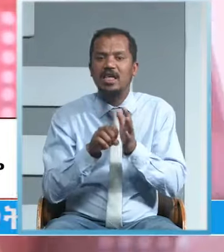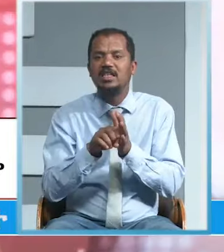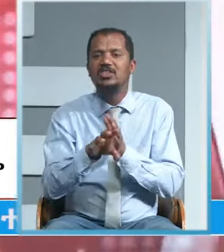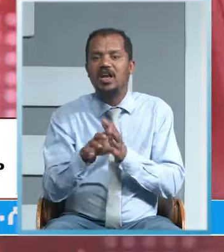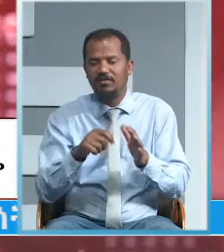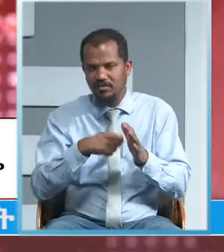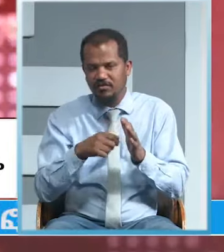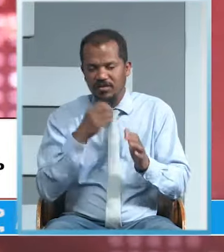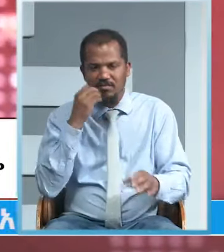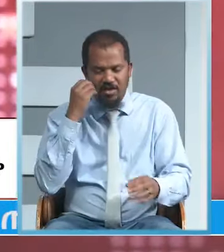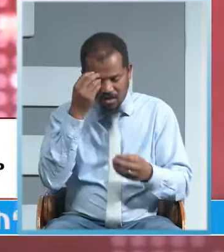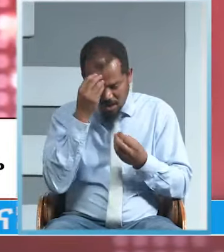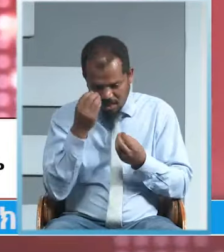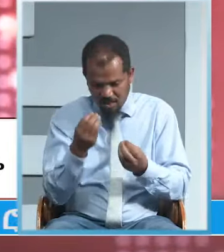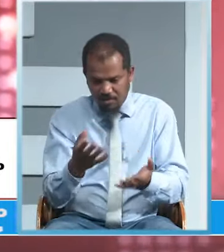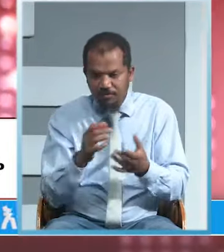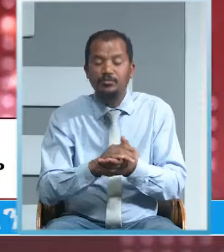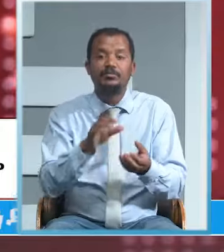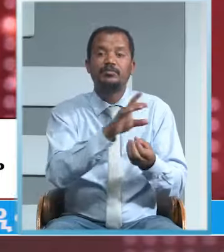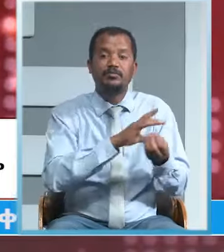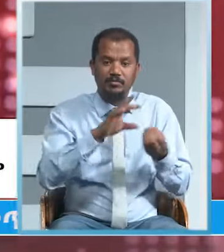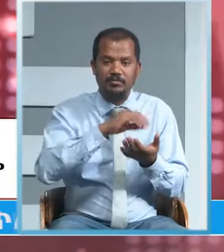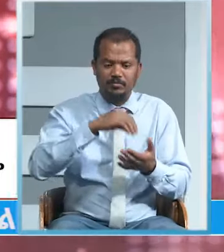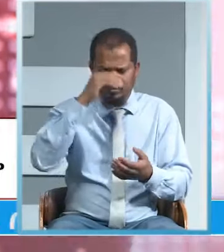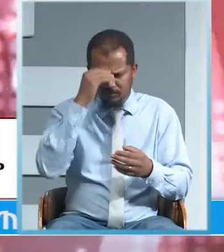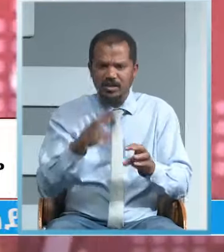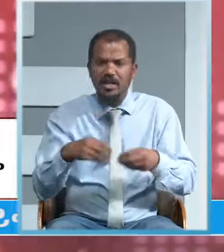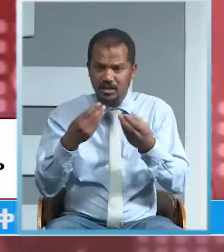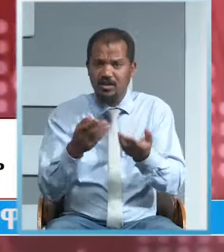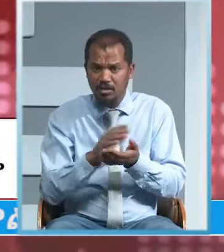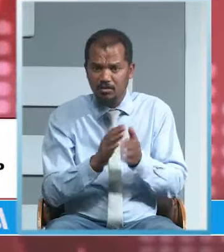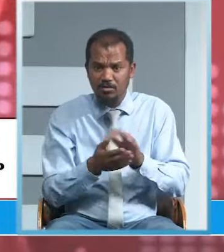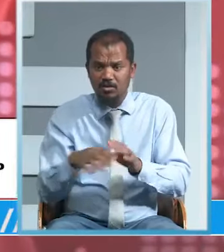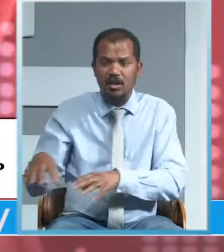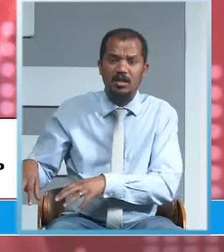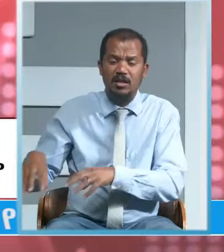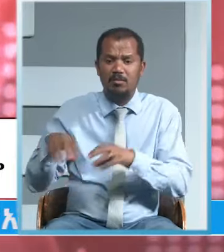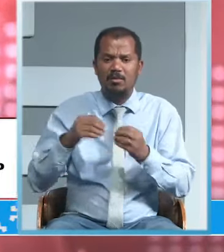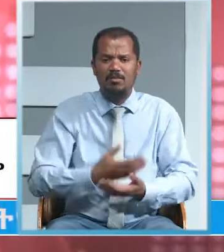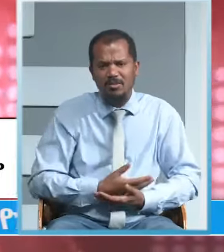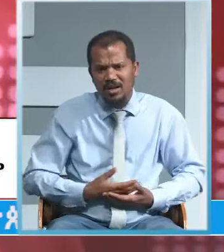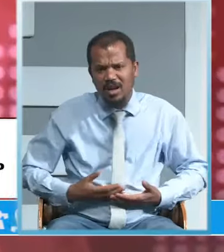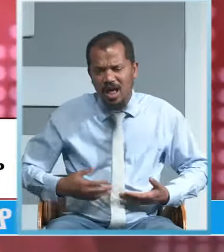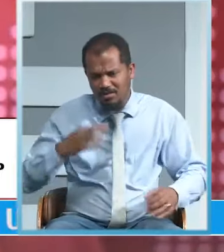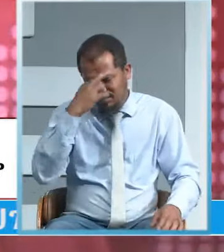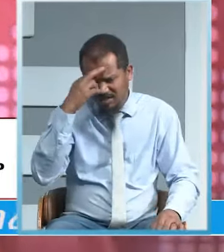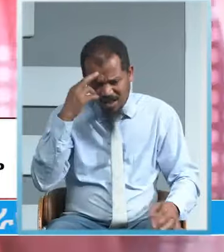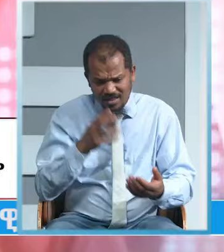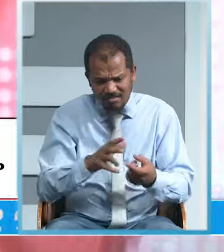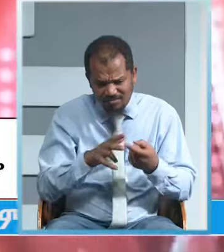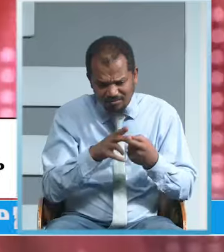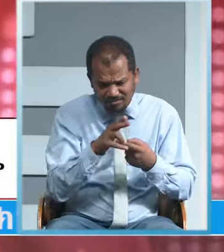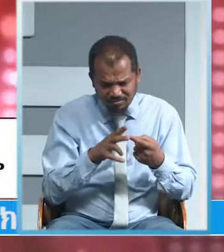ቤት አስታወቀም። በክልሉ ትምህርት እየተሰጠ ቢሆንም ተማሪዎች በረሃብ ምክንያት እያቋረጡ